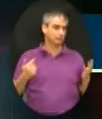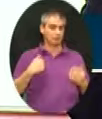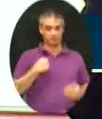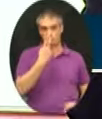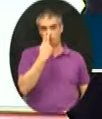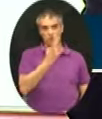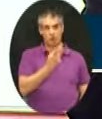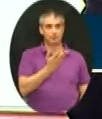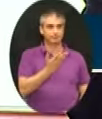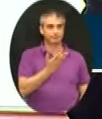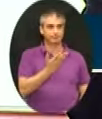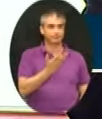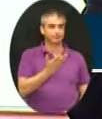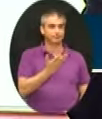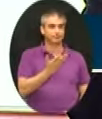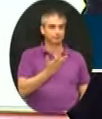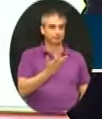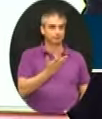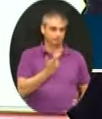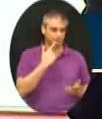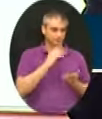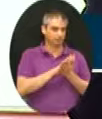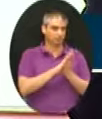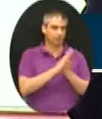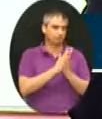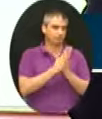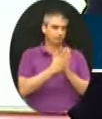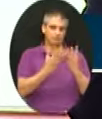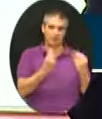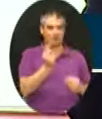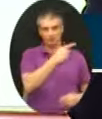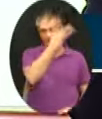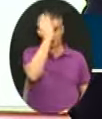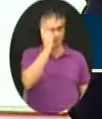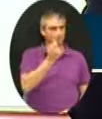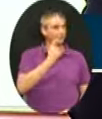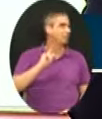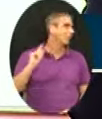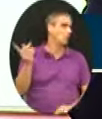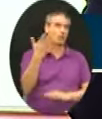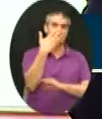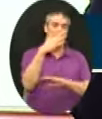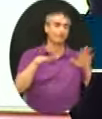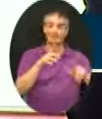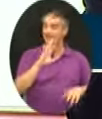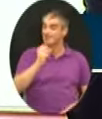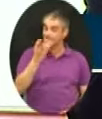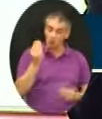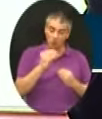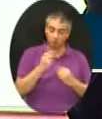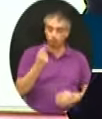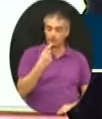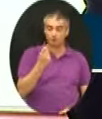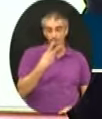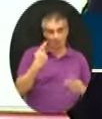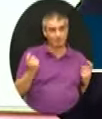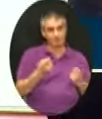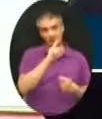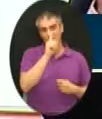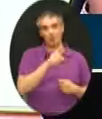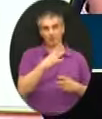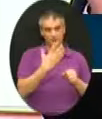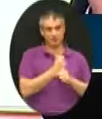רואים את המגמה. המגמה הזו לטובת טראמפ, היא כמעט בכל מדינה מתמודדת. אתה אומר, אם יהיה לו עוד שבוע, שבועיים של קמפיין, אולי